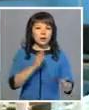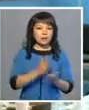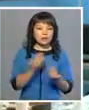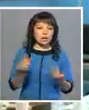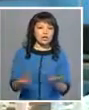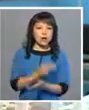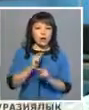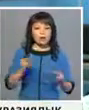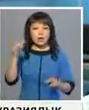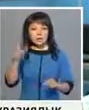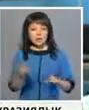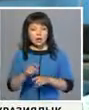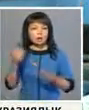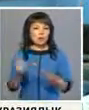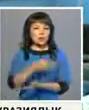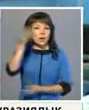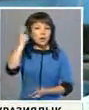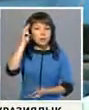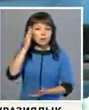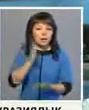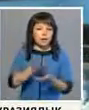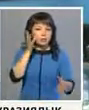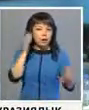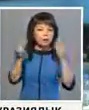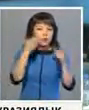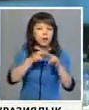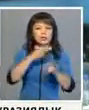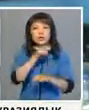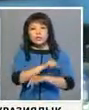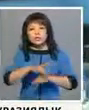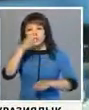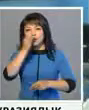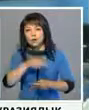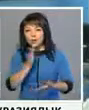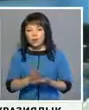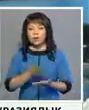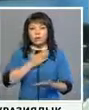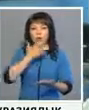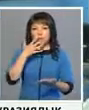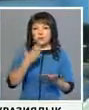ұстаздар жаңа білім алып келеді. Көбісі шетелдің тәжірибесін көріп жатыр, өзіміздің